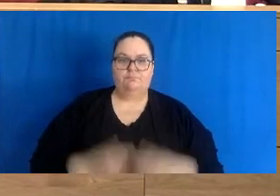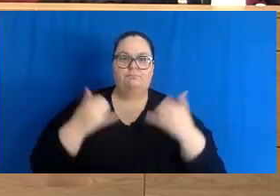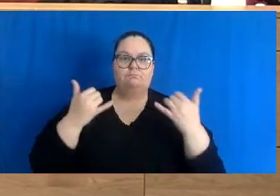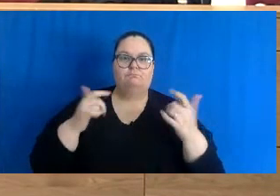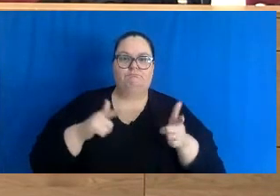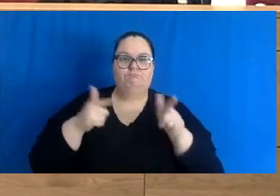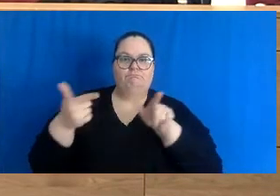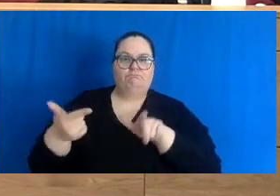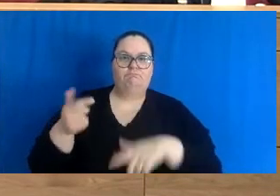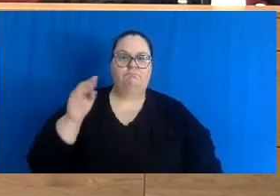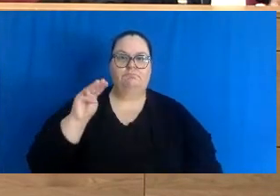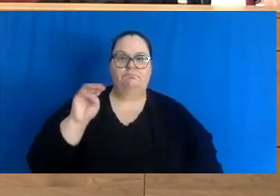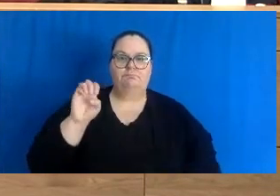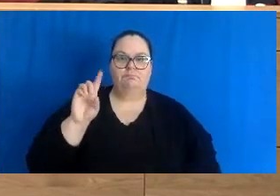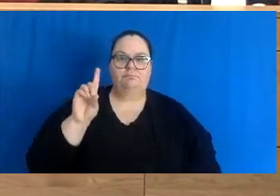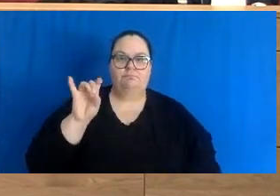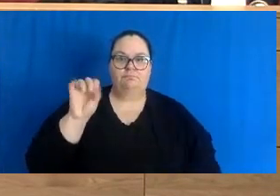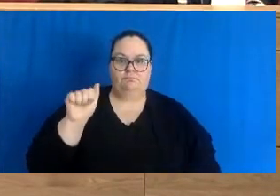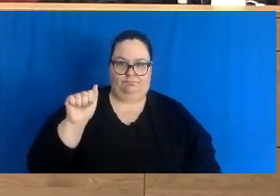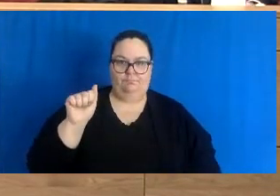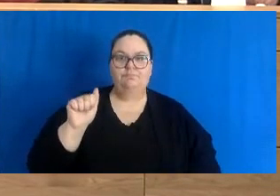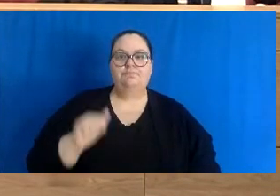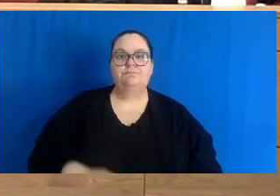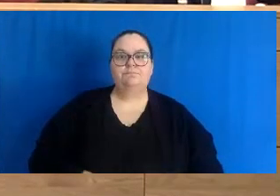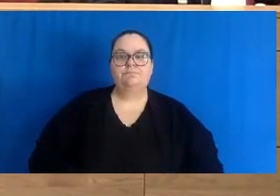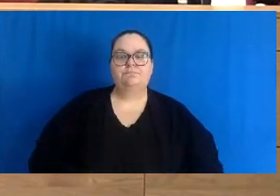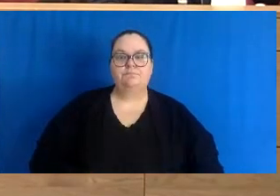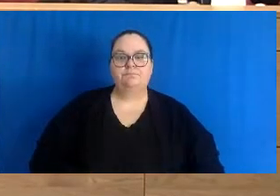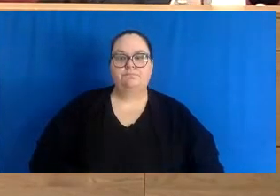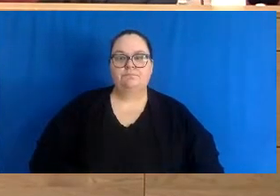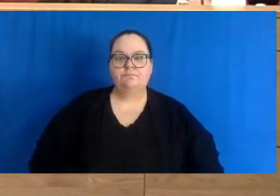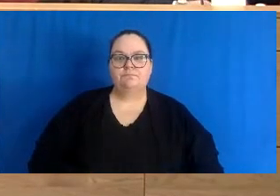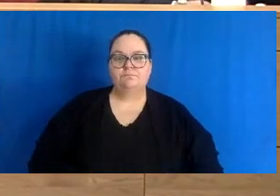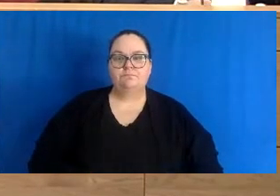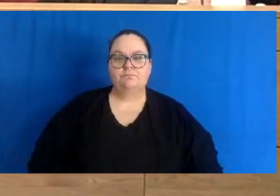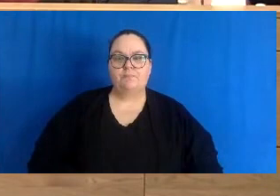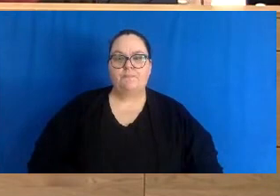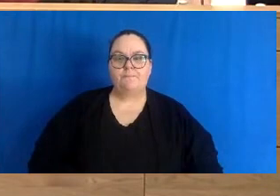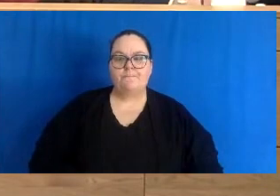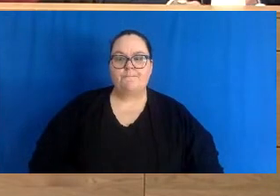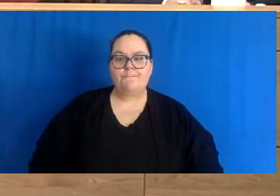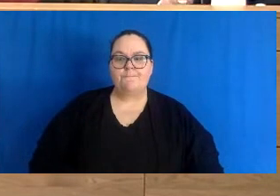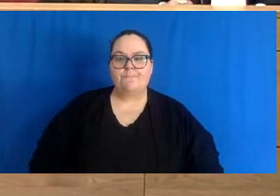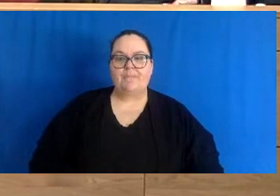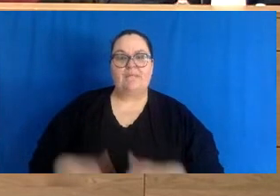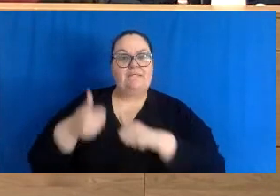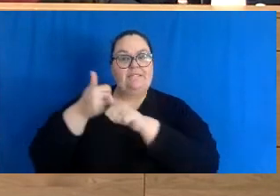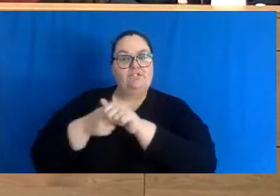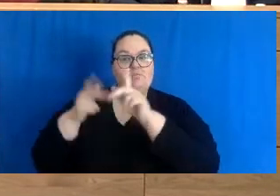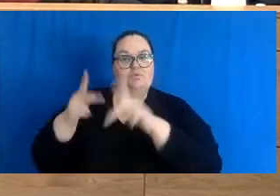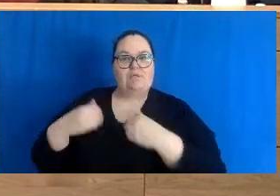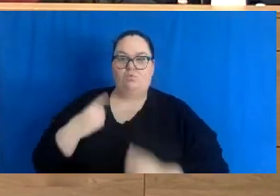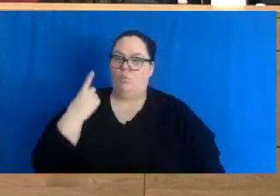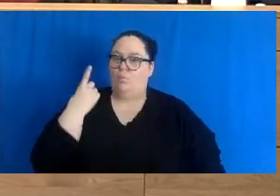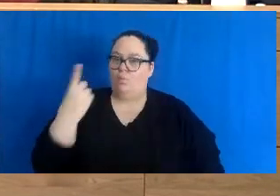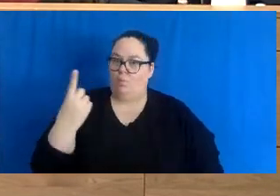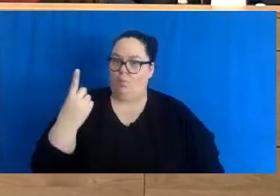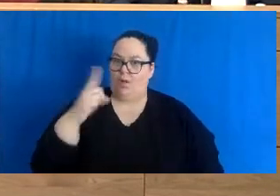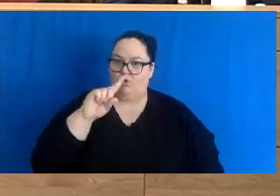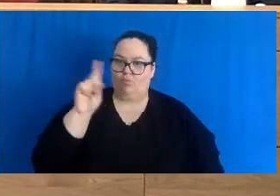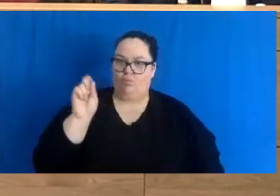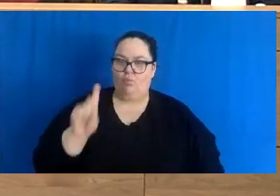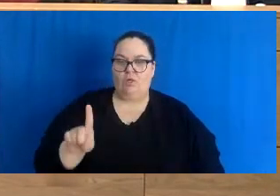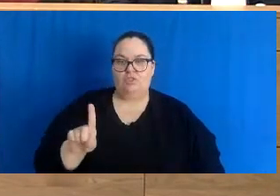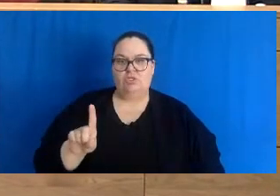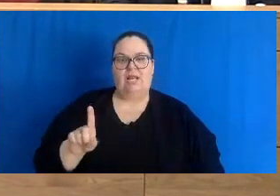proceed with questions from members of the media. Each reporter will have one question. You have the right to pose your question